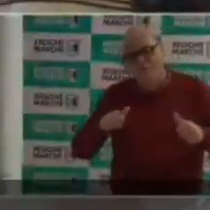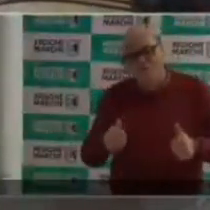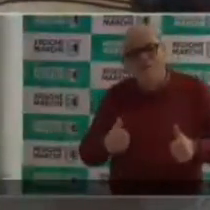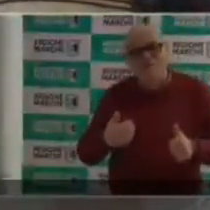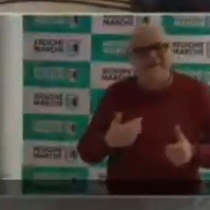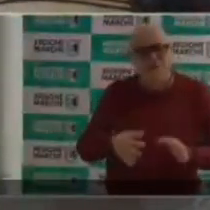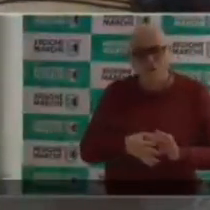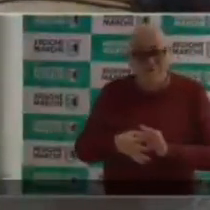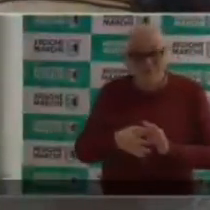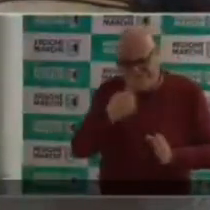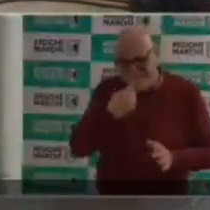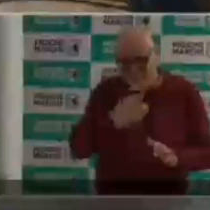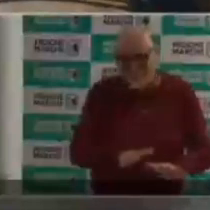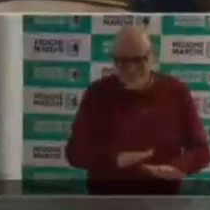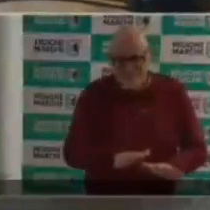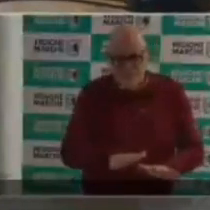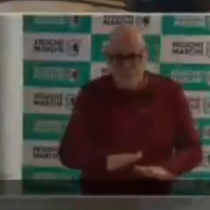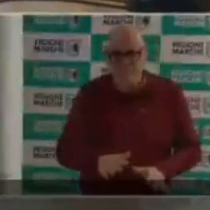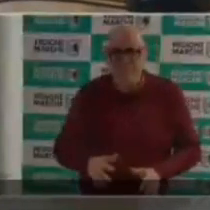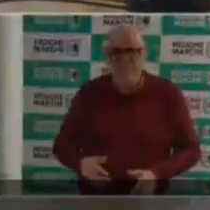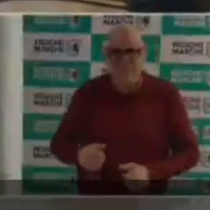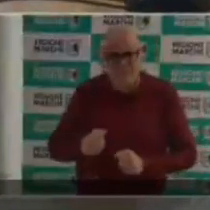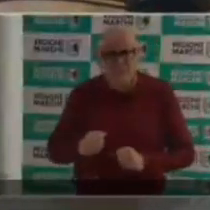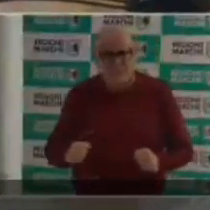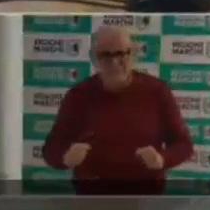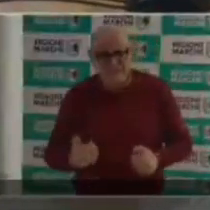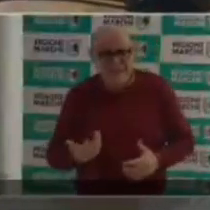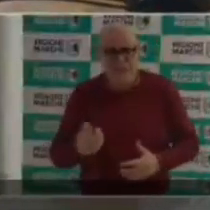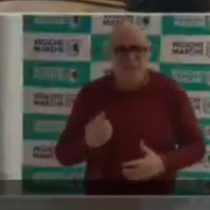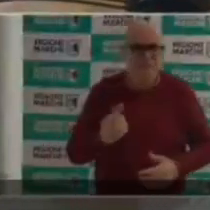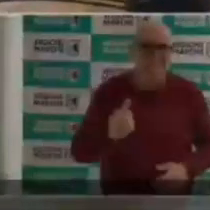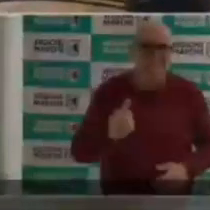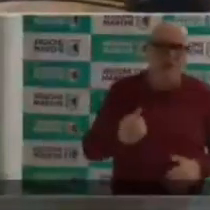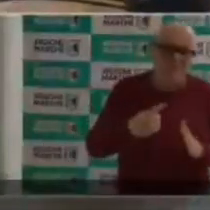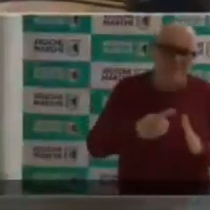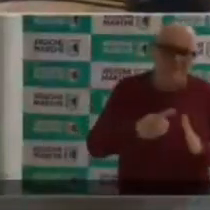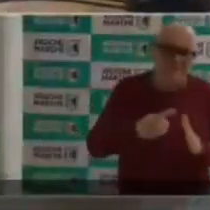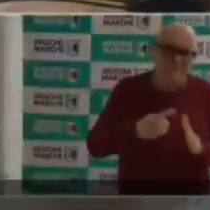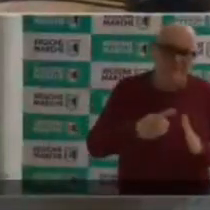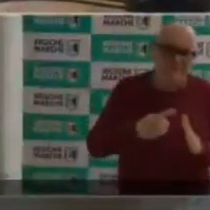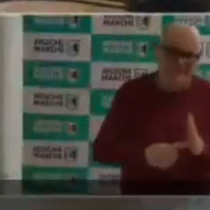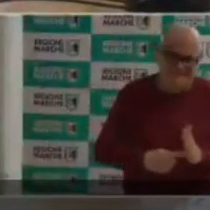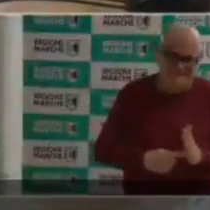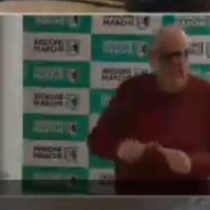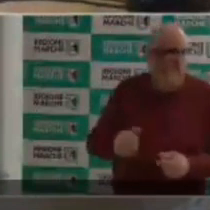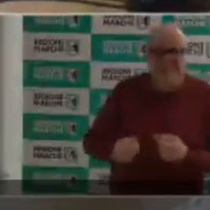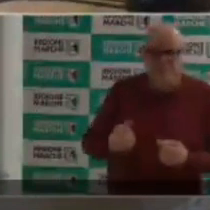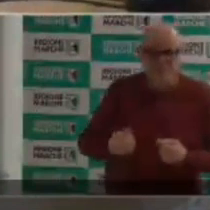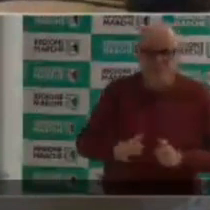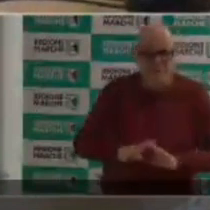questo siamo nelle condizioni anche di dire che tra un mese magari cambia un po' la situazione,